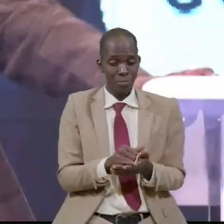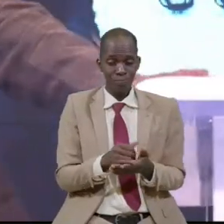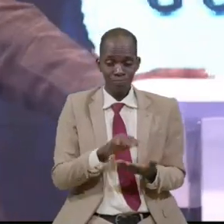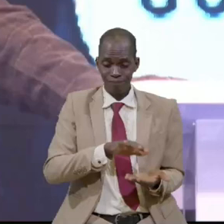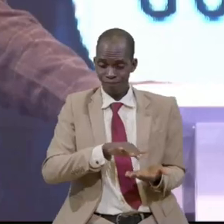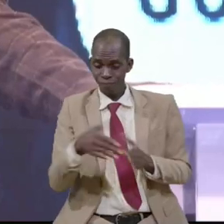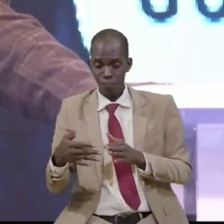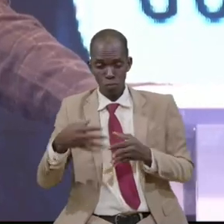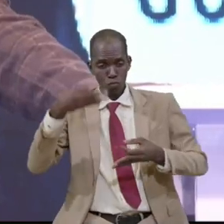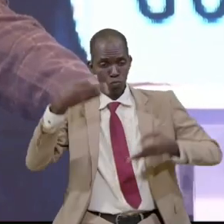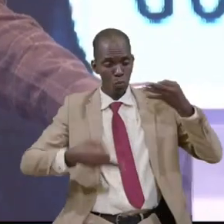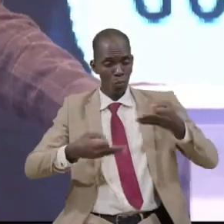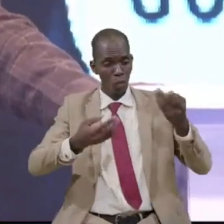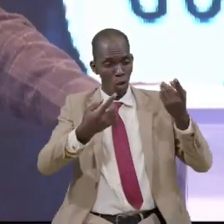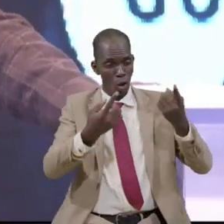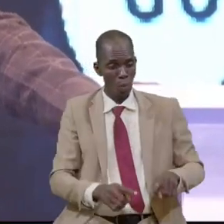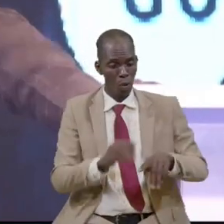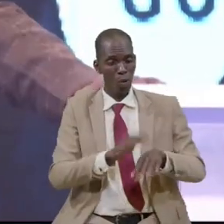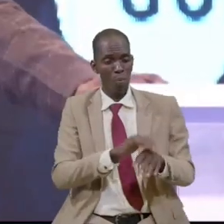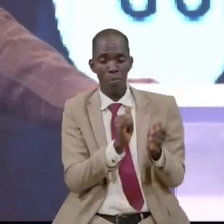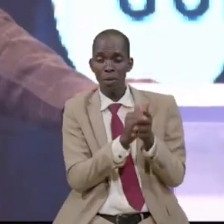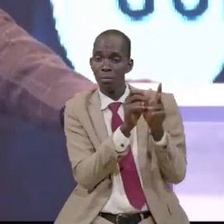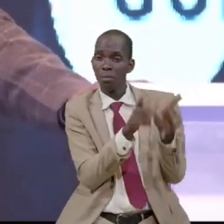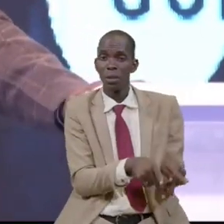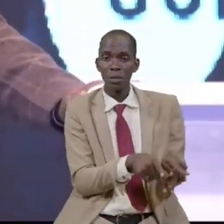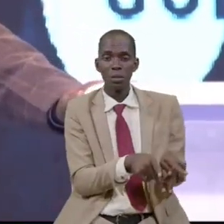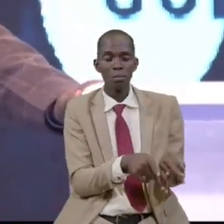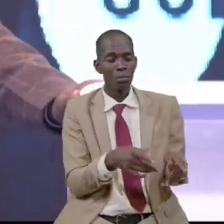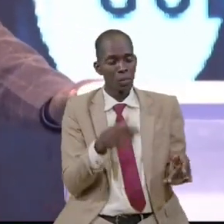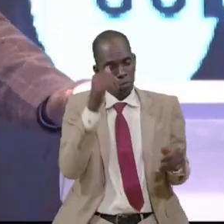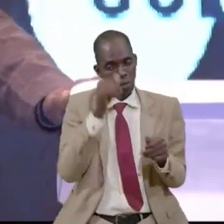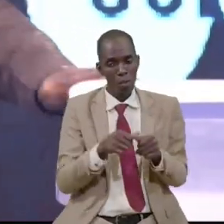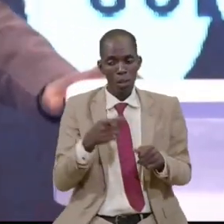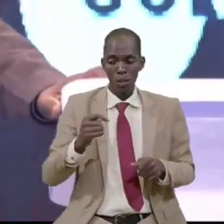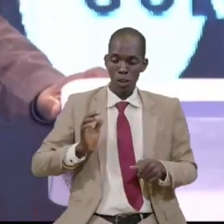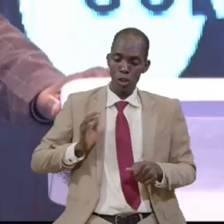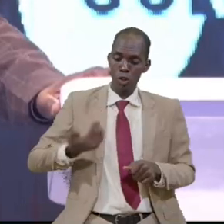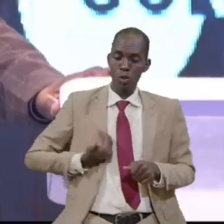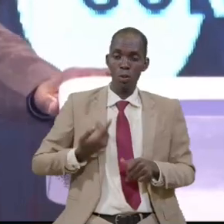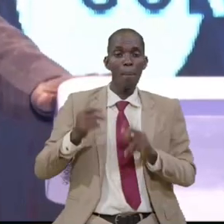mort vient sur lui, l'âme qui pêche, c'est celle qui mourra.